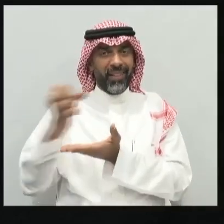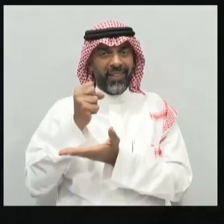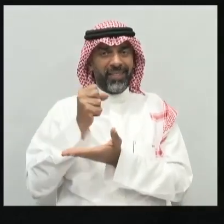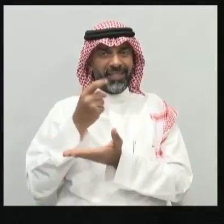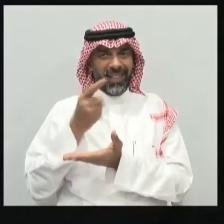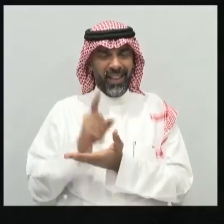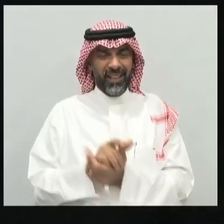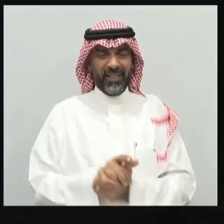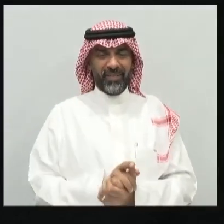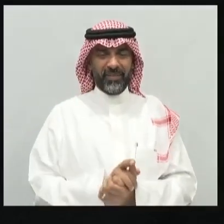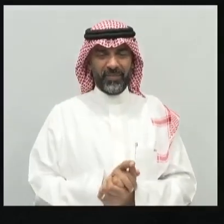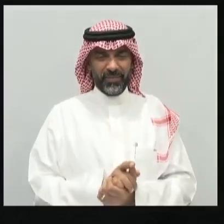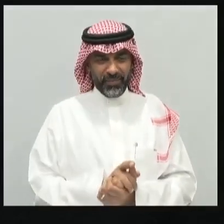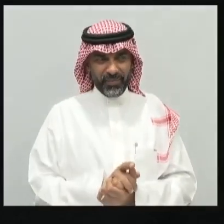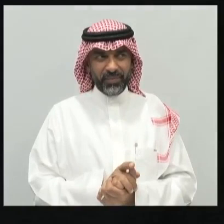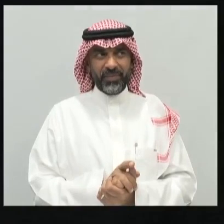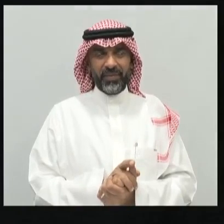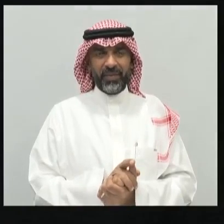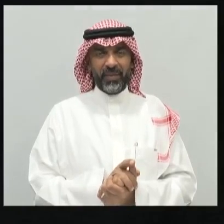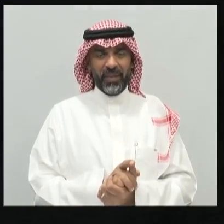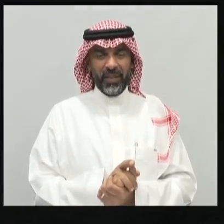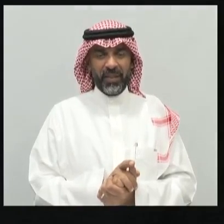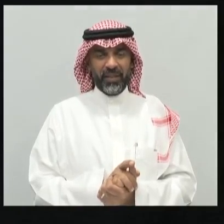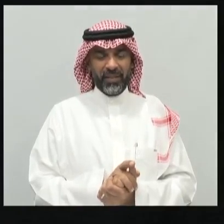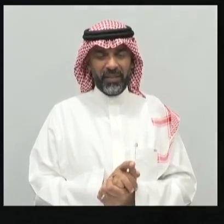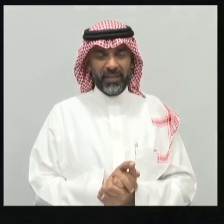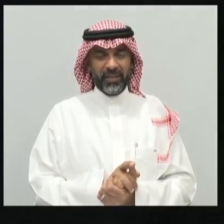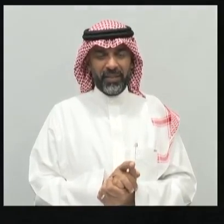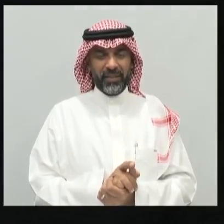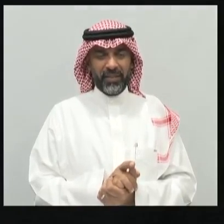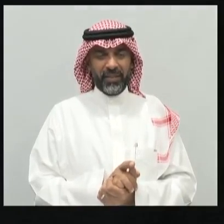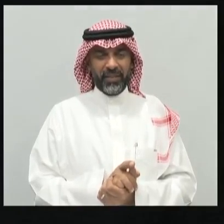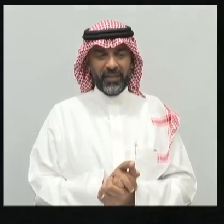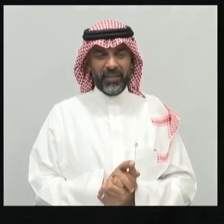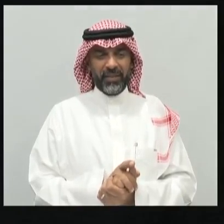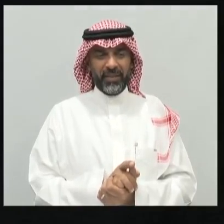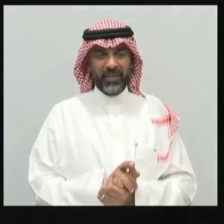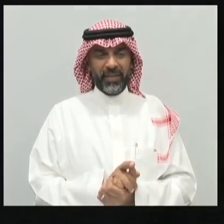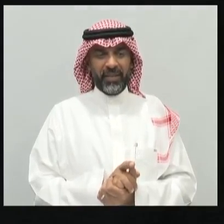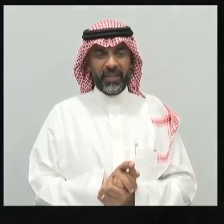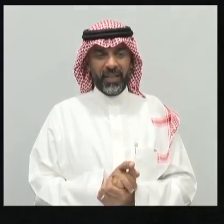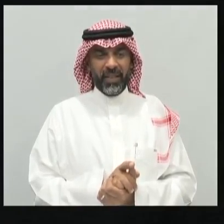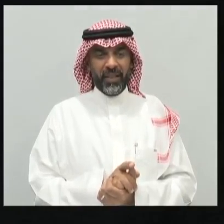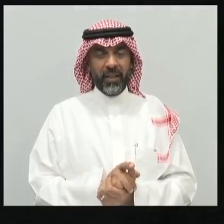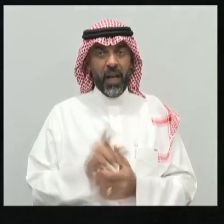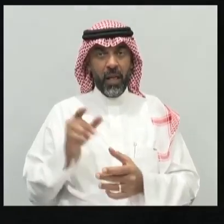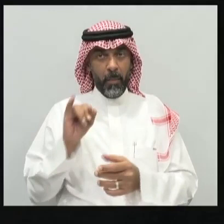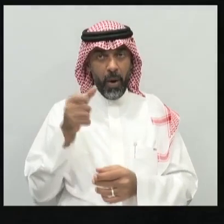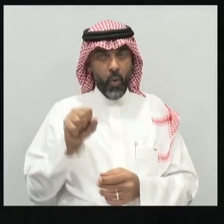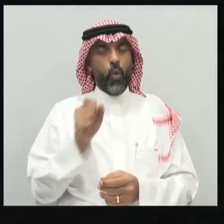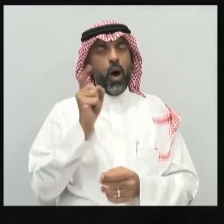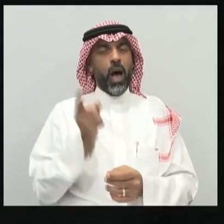الرمل التربه والماء نسميها ماذا نسميها موارد لان